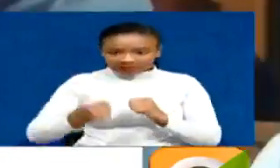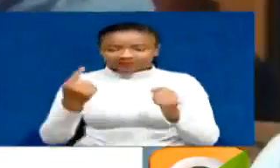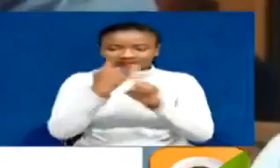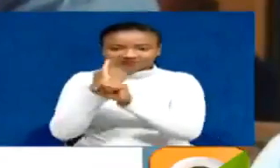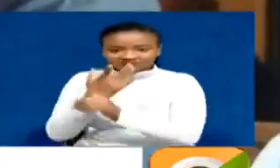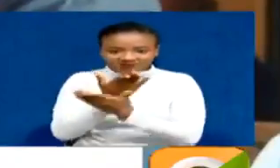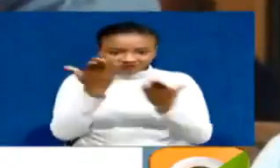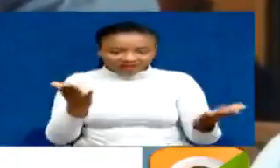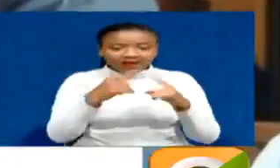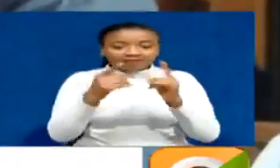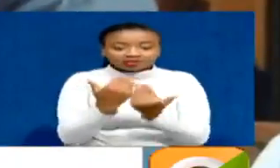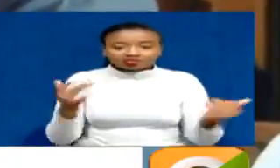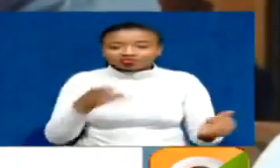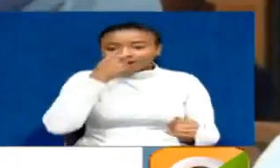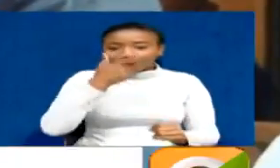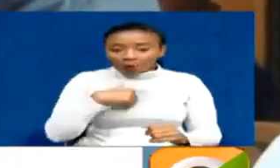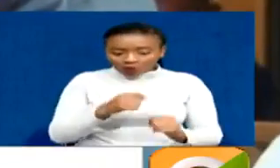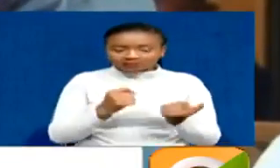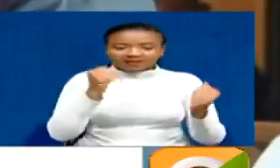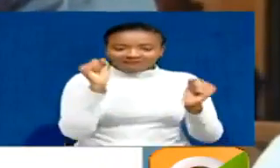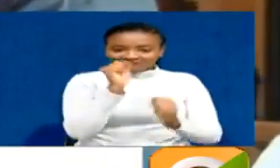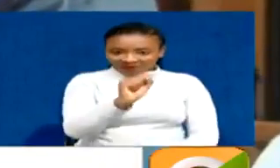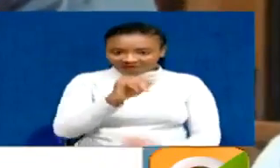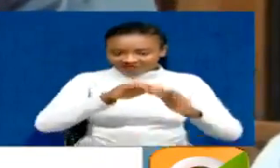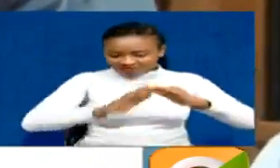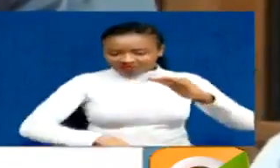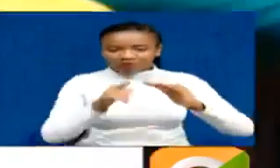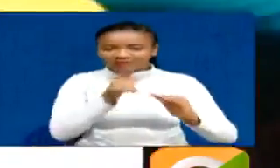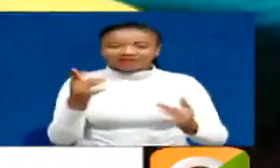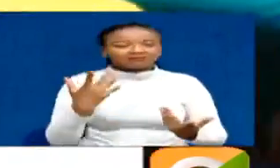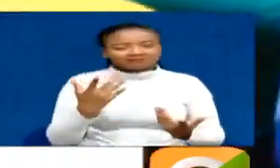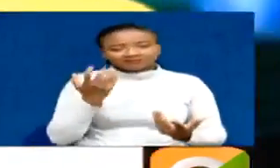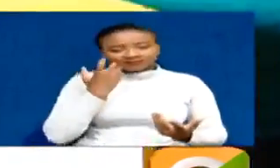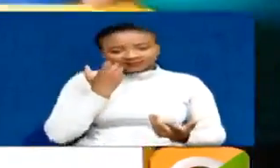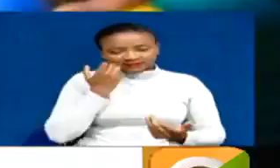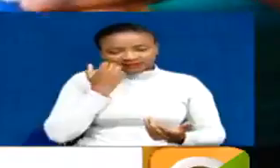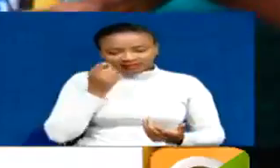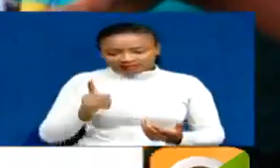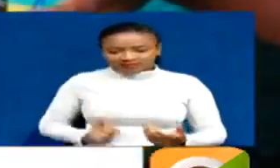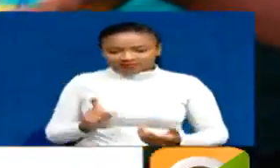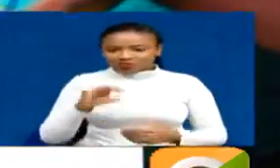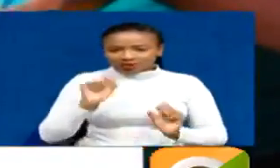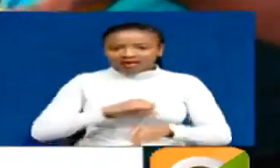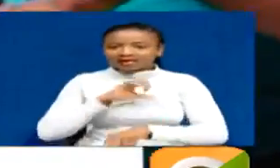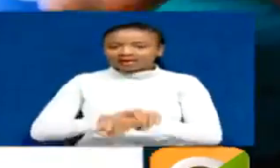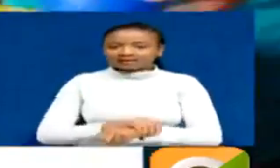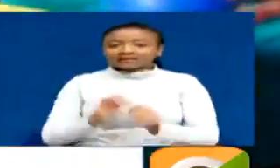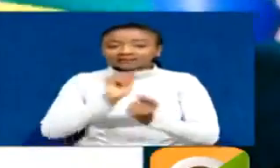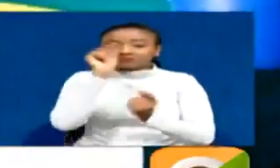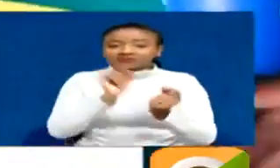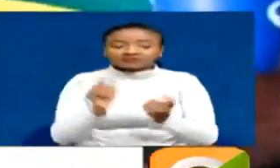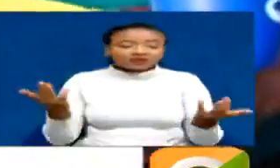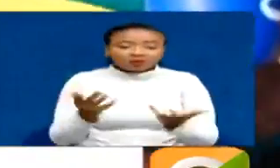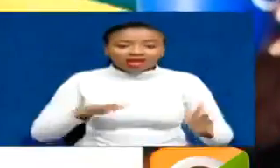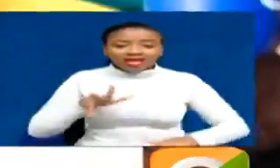ila watoto walio chini ya miaka 5 bado wanakodolea macho hatari ya minyoo, haswa katika kaunti